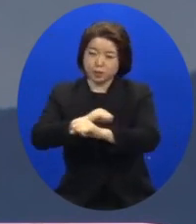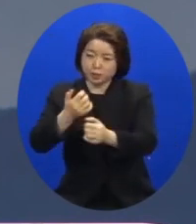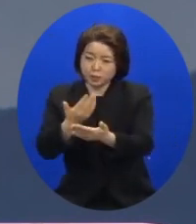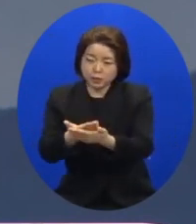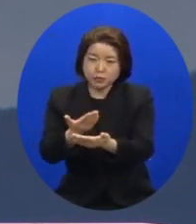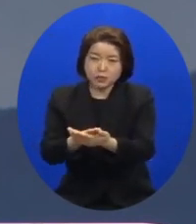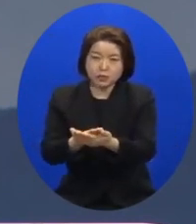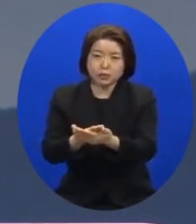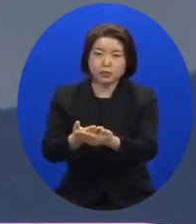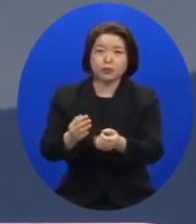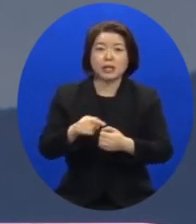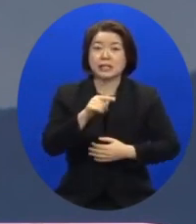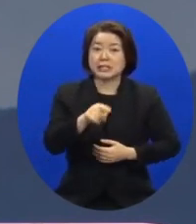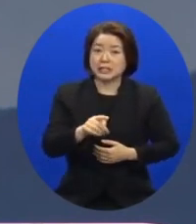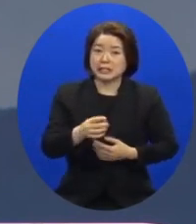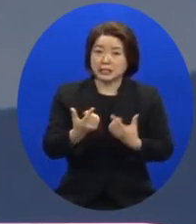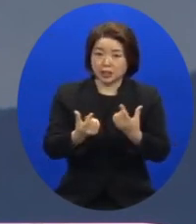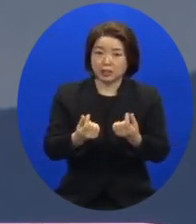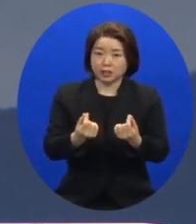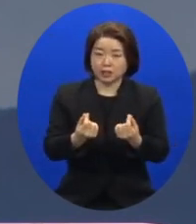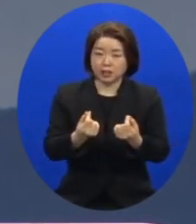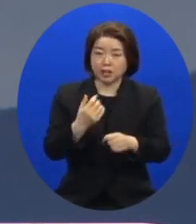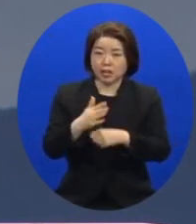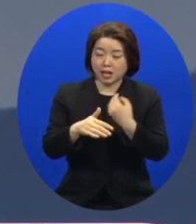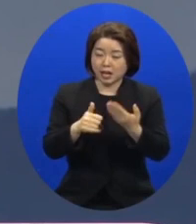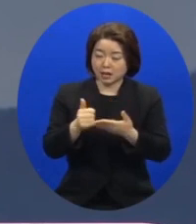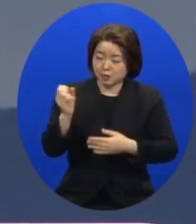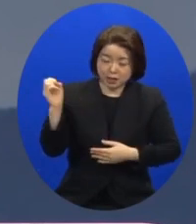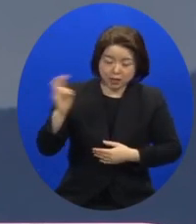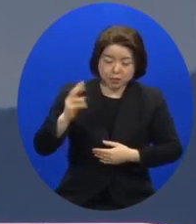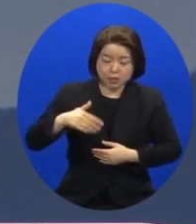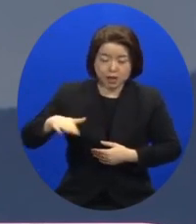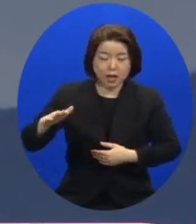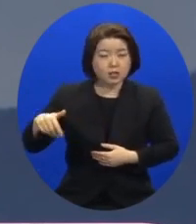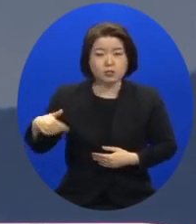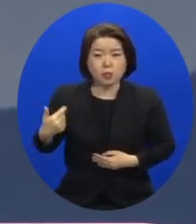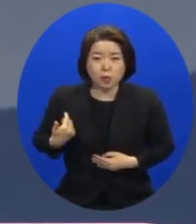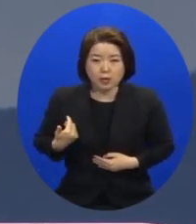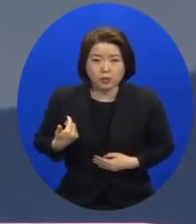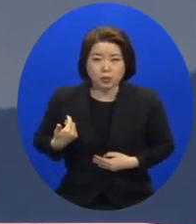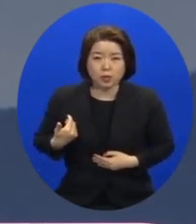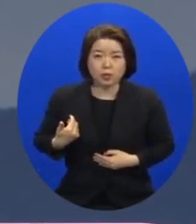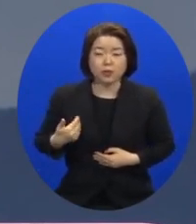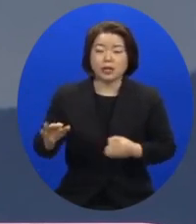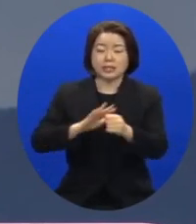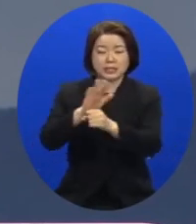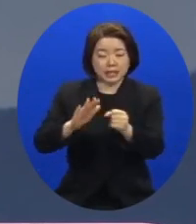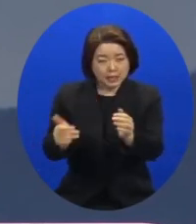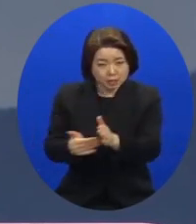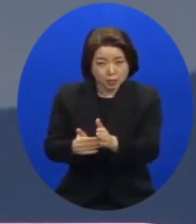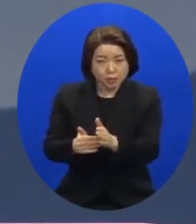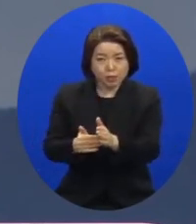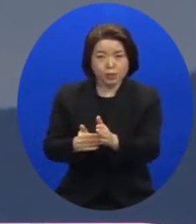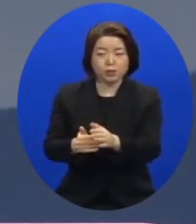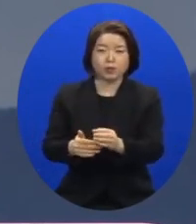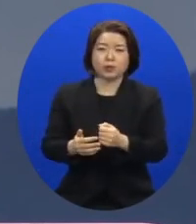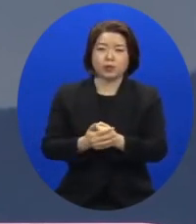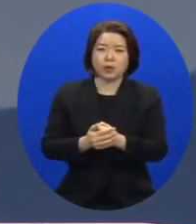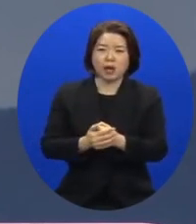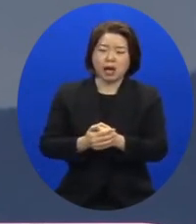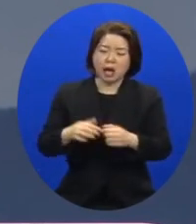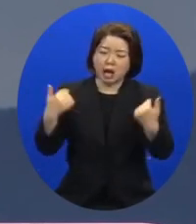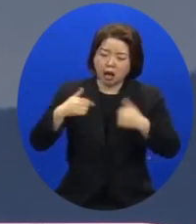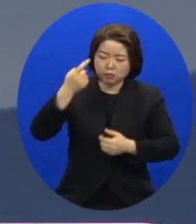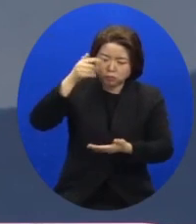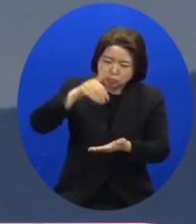주세요 이렇게 하나님 앞에 갑자기 가게 될 줄 몰랐어요 사랑했어요 팬